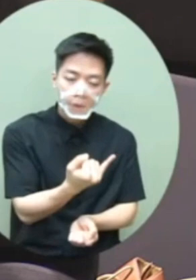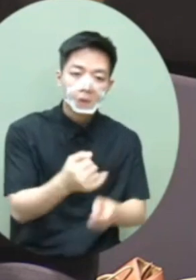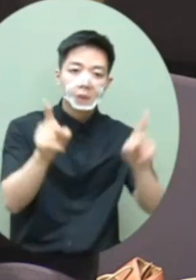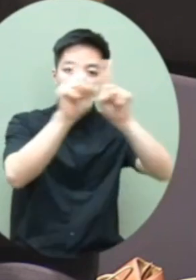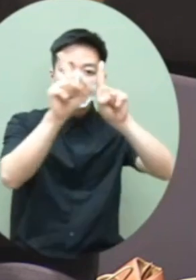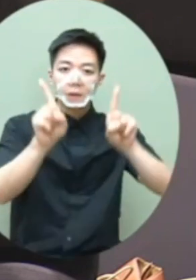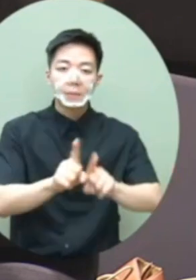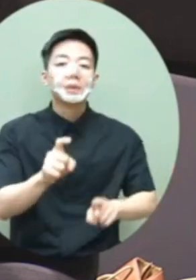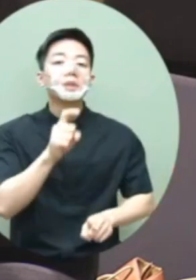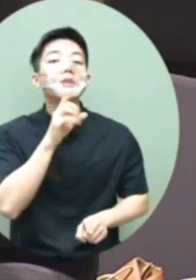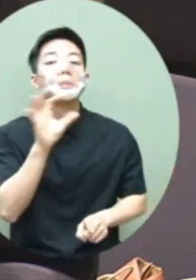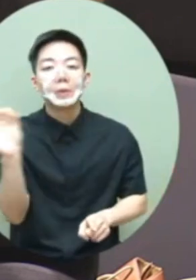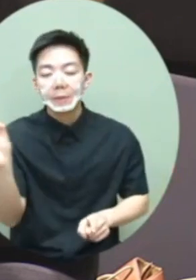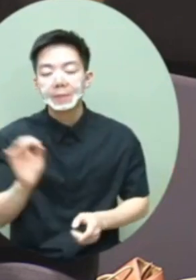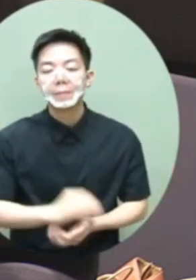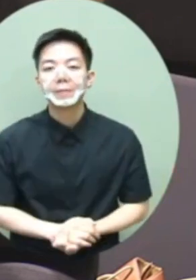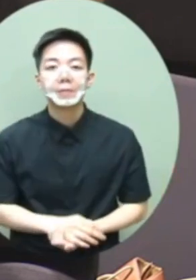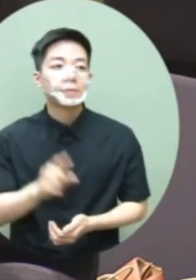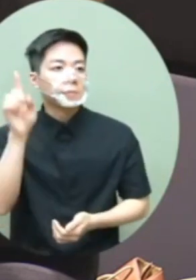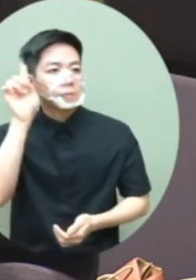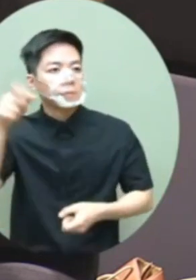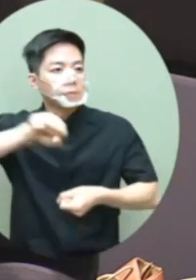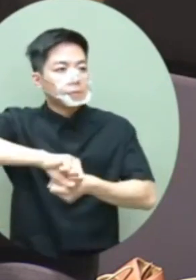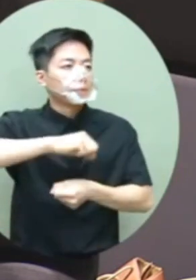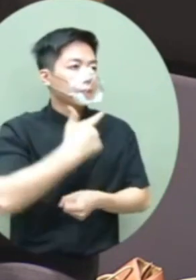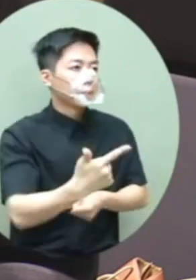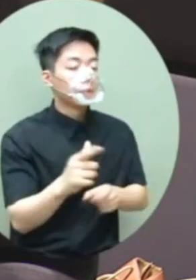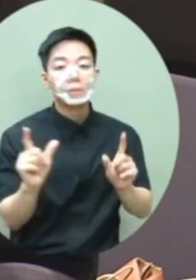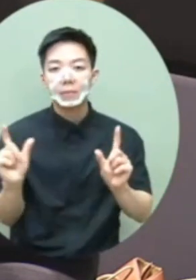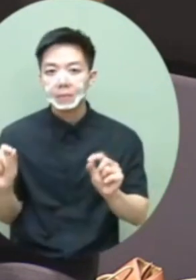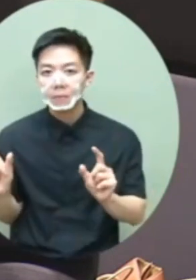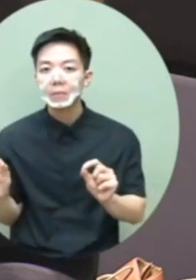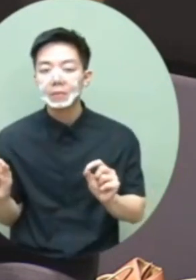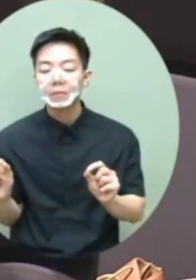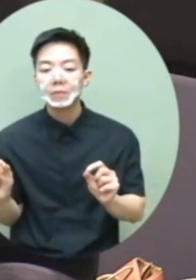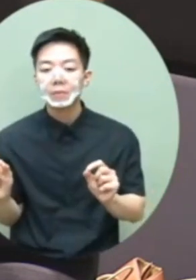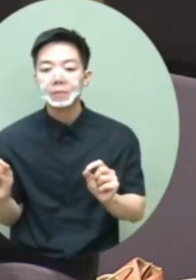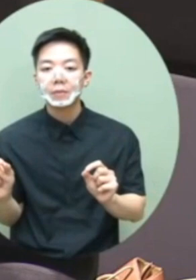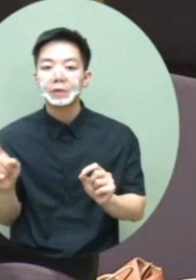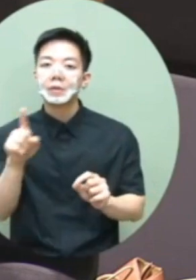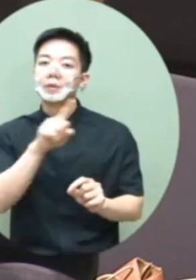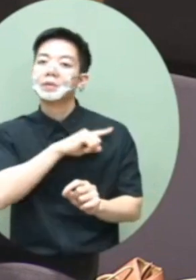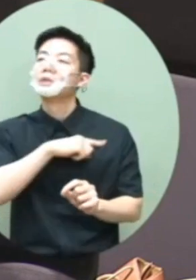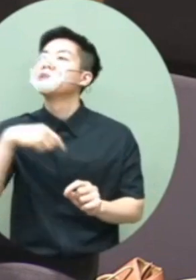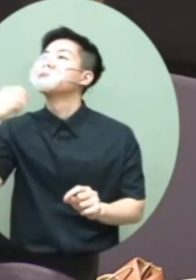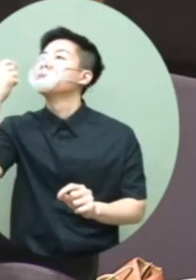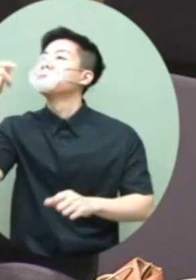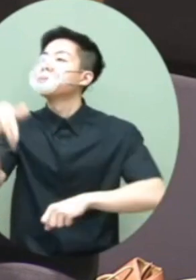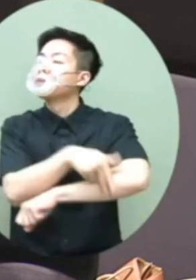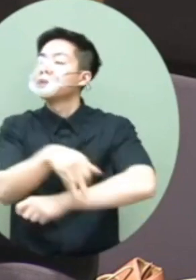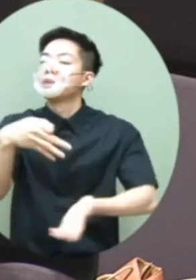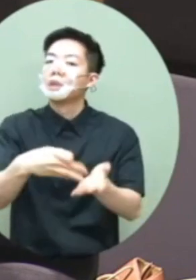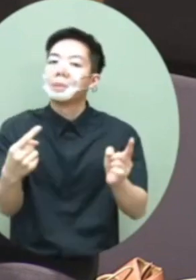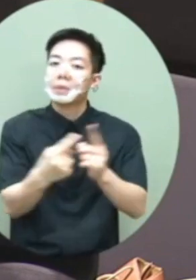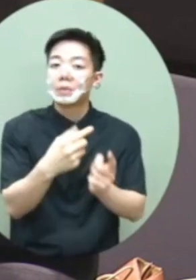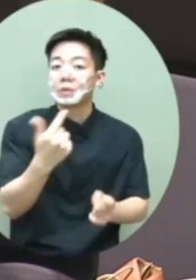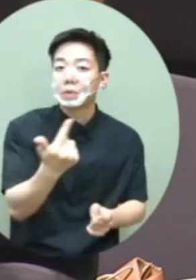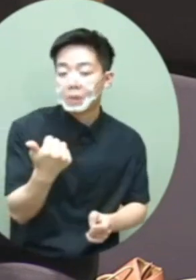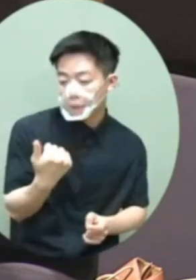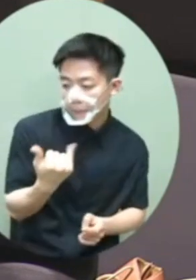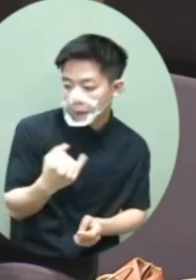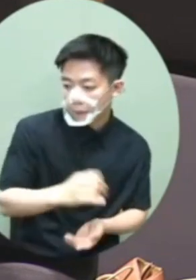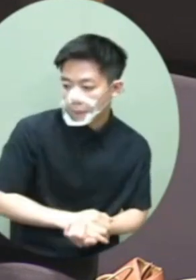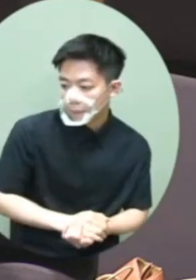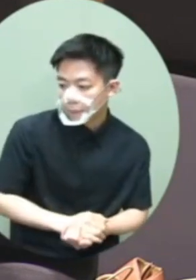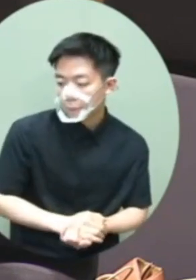見到，其實一日升咁多嘅時候，係咪即係證明咗都好多人做呢一個快測呢？咁亦都有人因為咁樣而情報咗，係咪